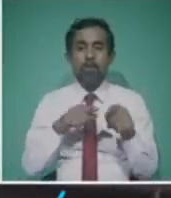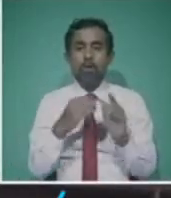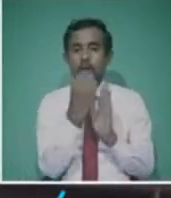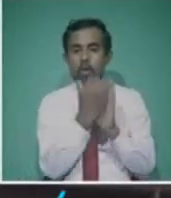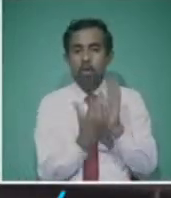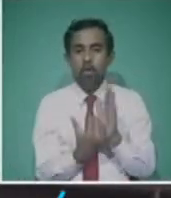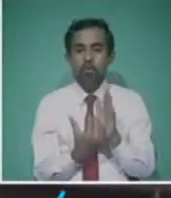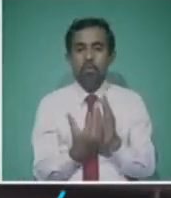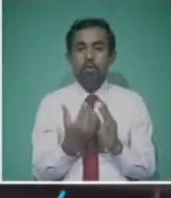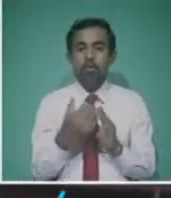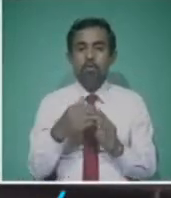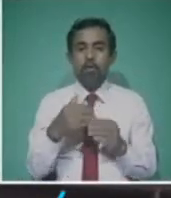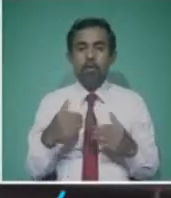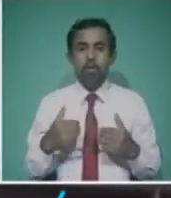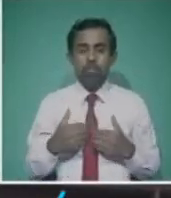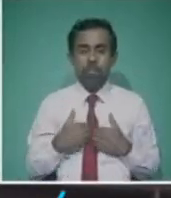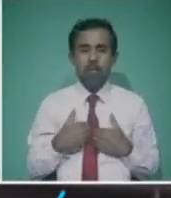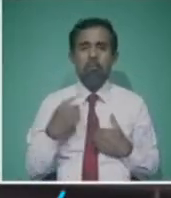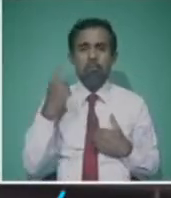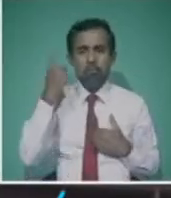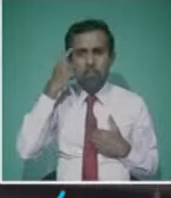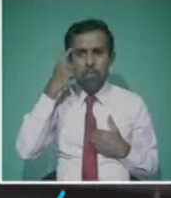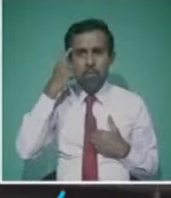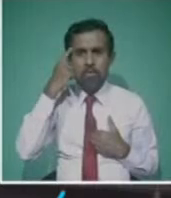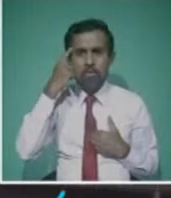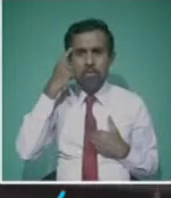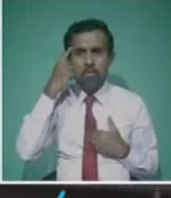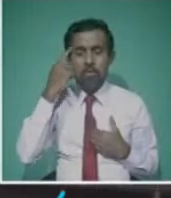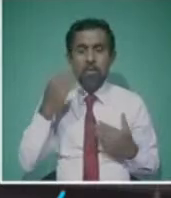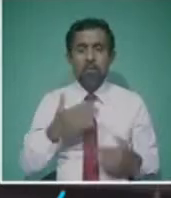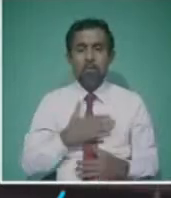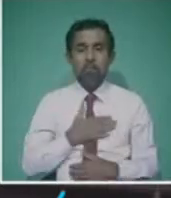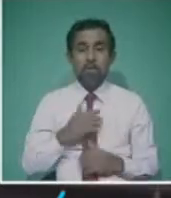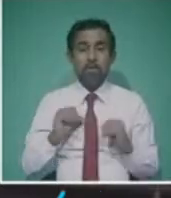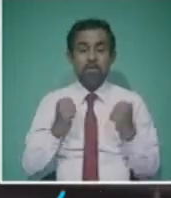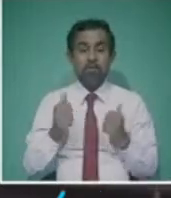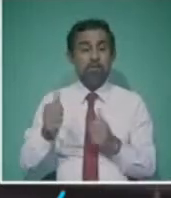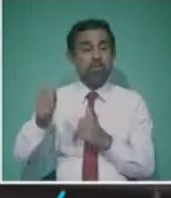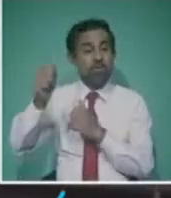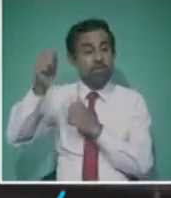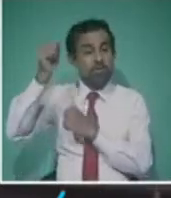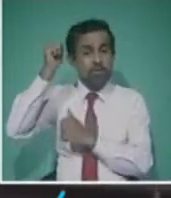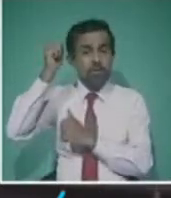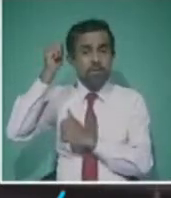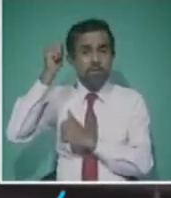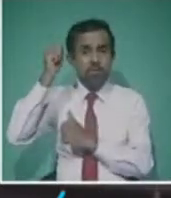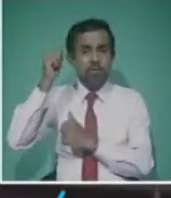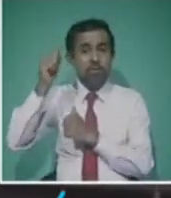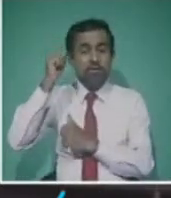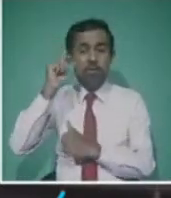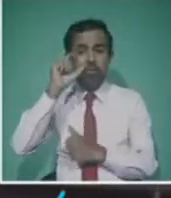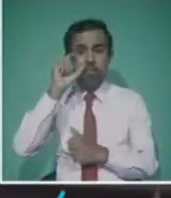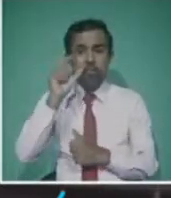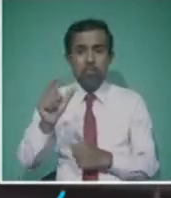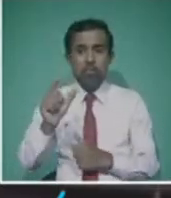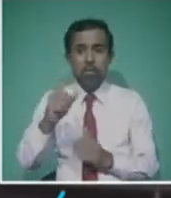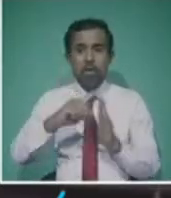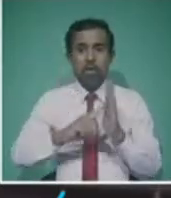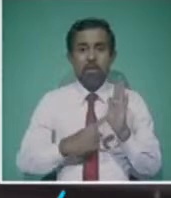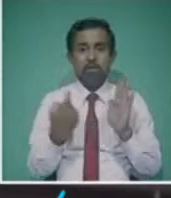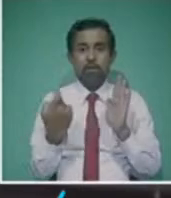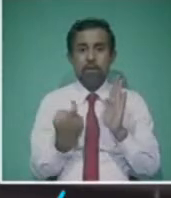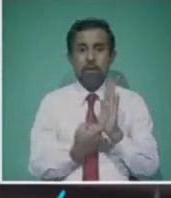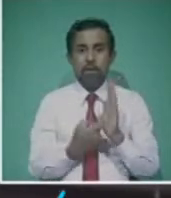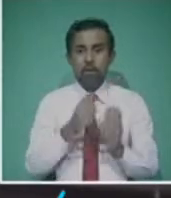විවස්ථාවක් මට මතක් වෙනවා මගේ ජීවිතේ පසු කාලෙදී කාලේ බලද්දී ජේ.ආර්.